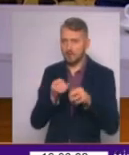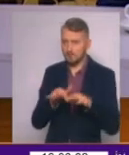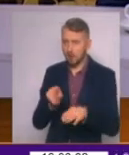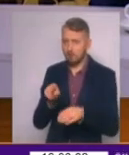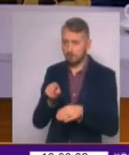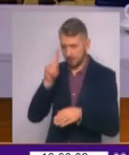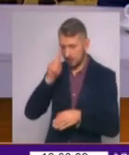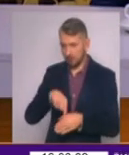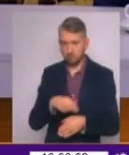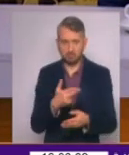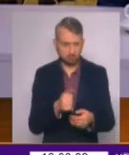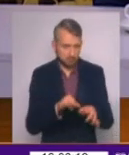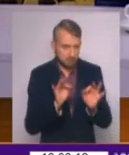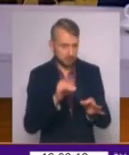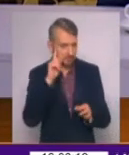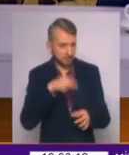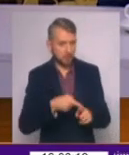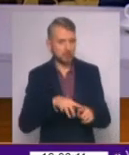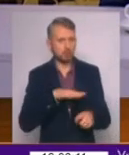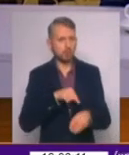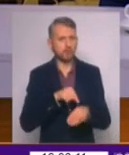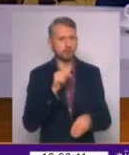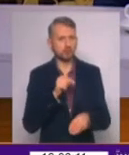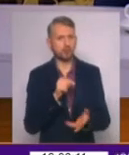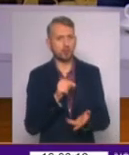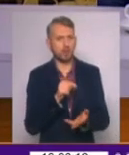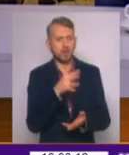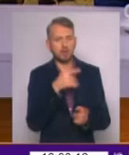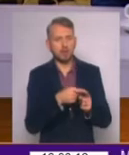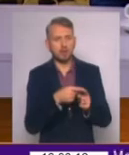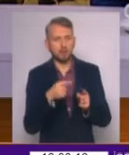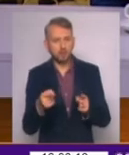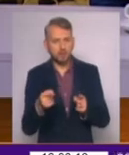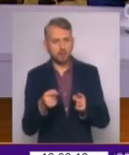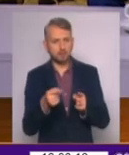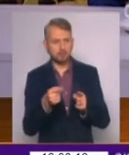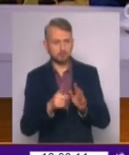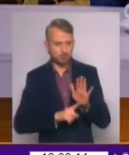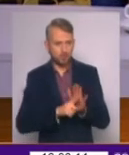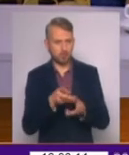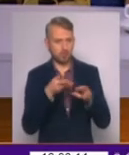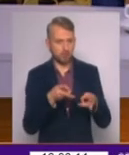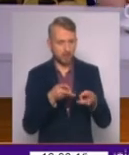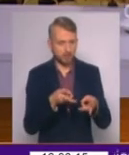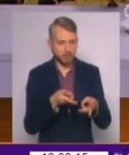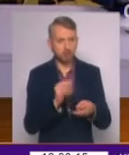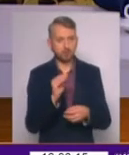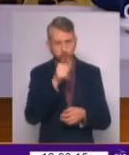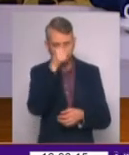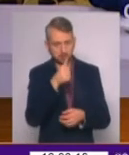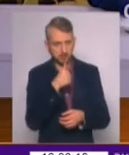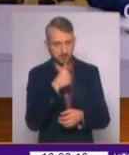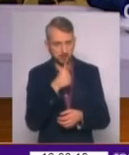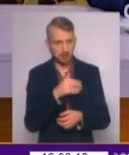абсолютно знайомі? Знайомі, особливо це було відчутно дуже під час включення опалення в жовтні місяці. Ну,